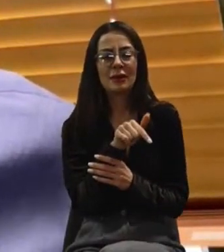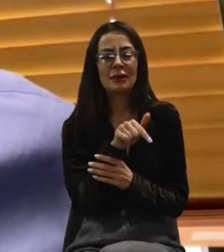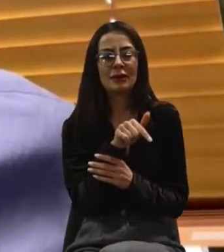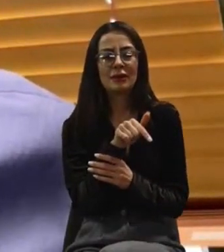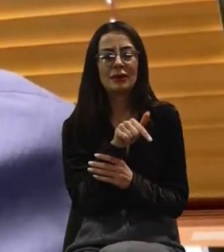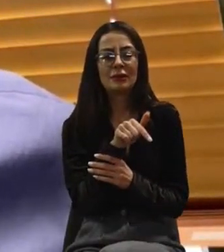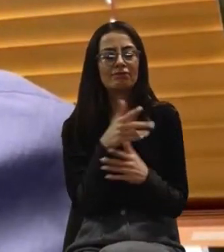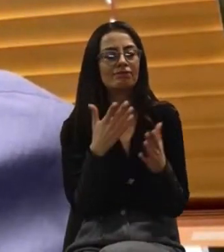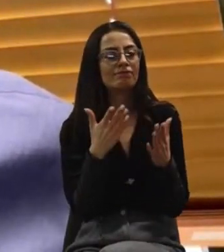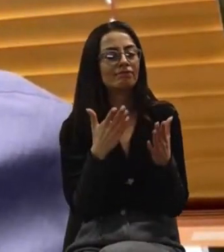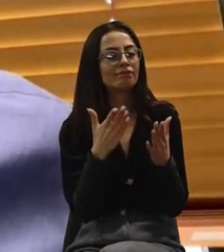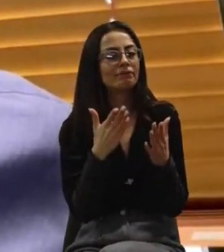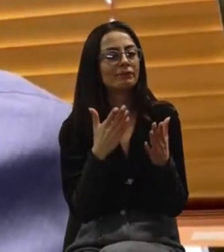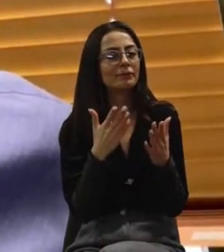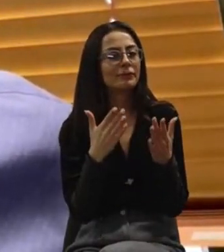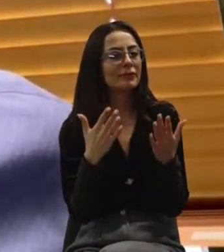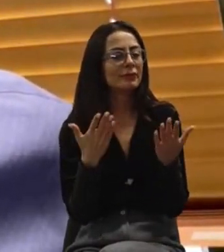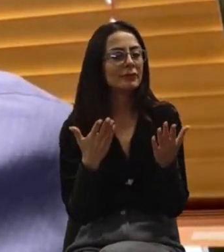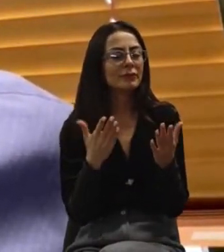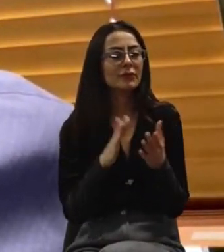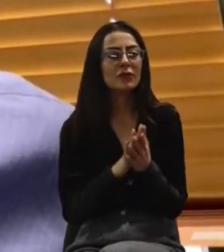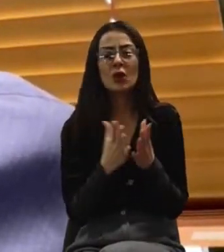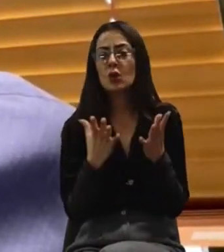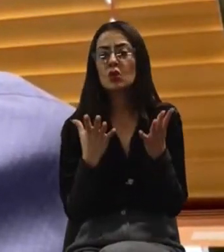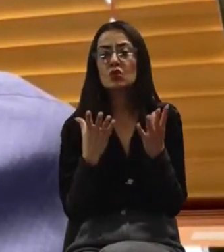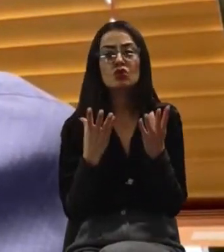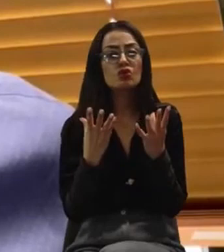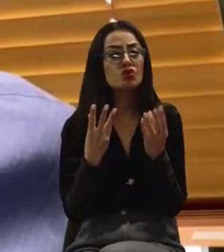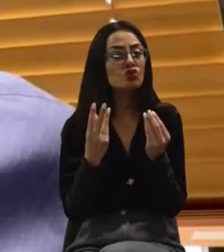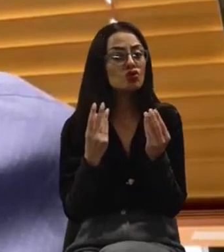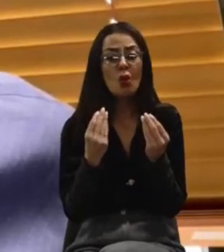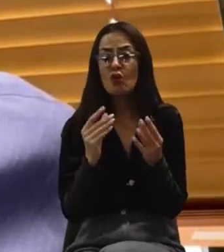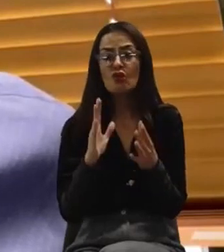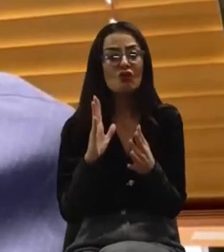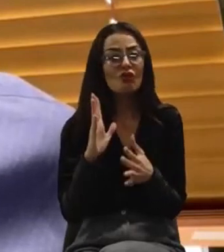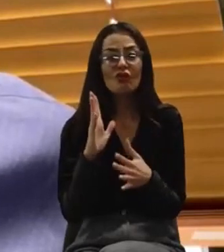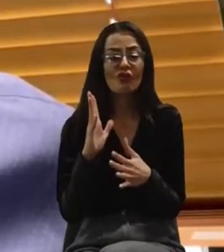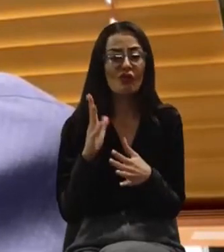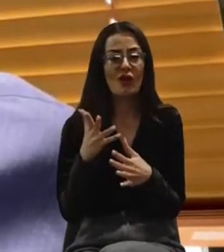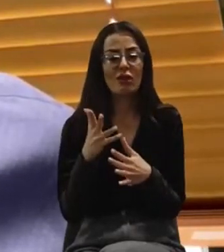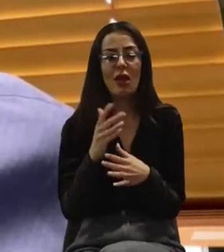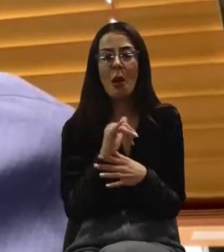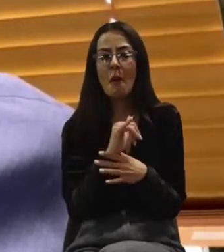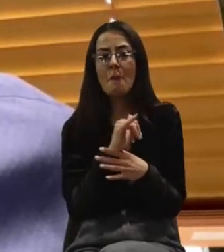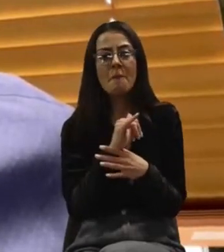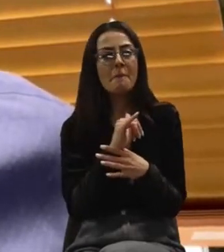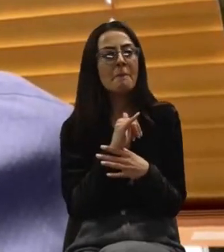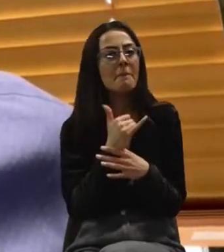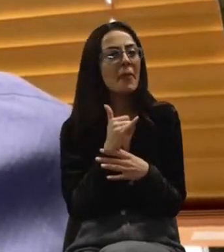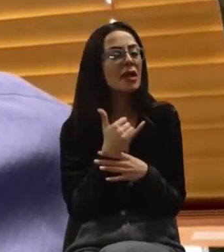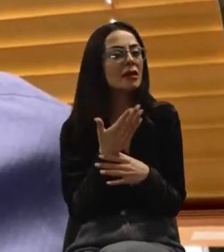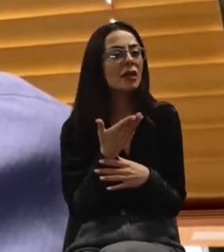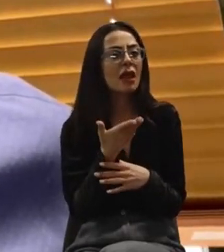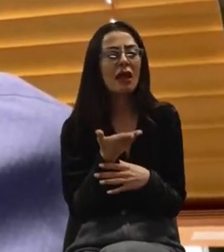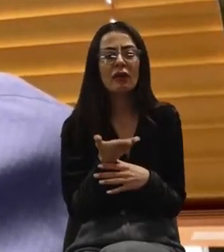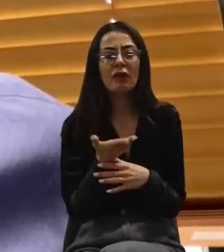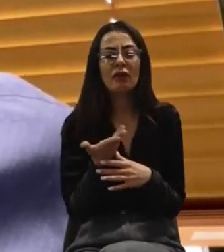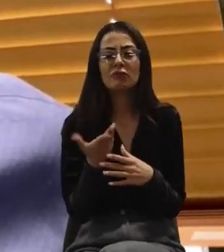yani oluruz ben sizden de birçoğu Biz daha zordu